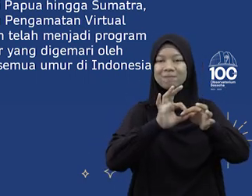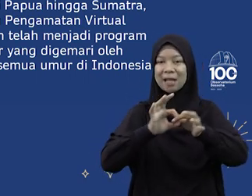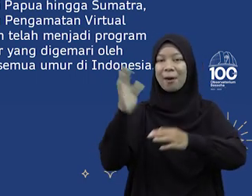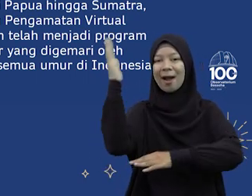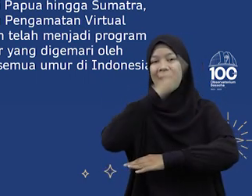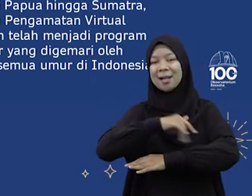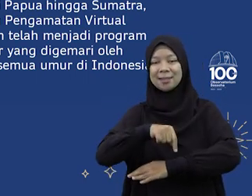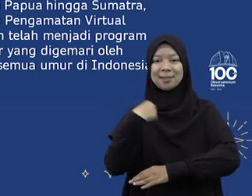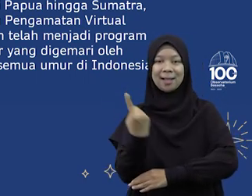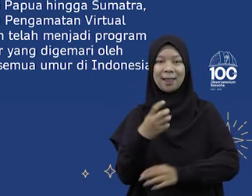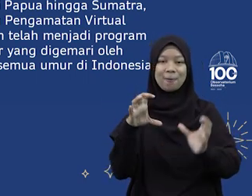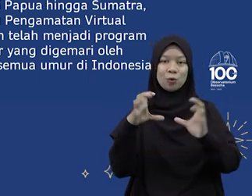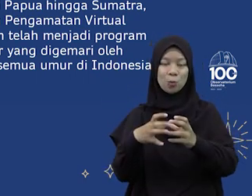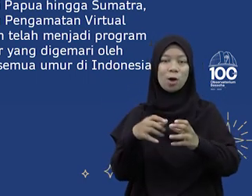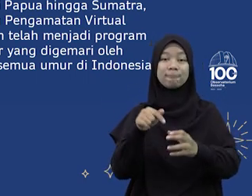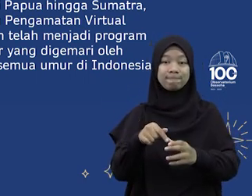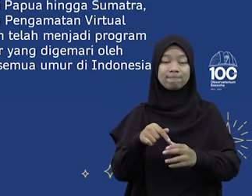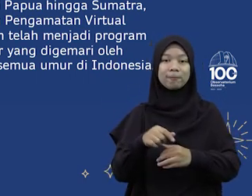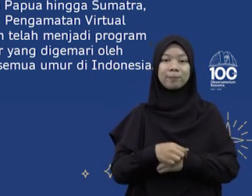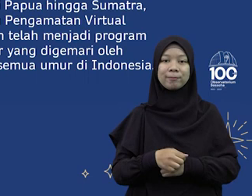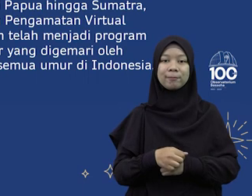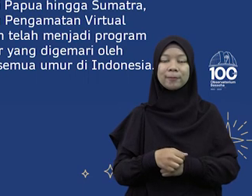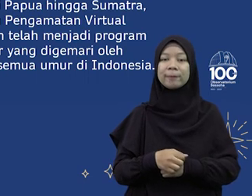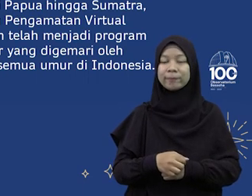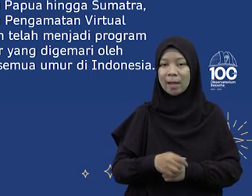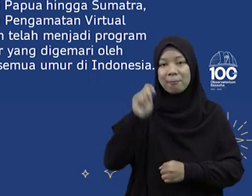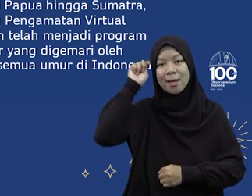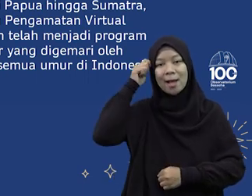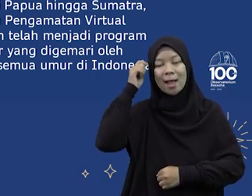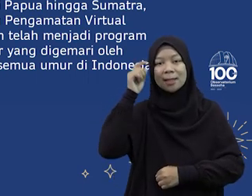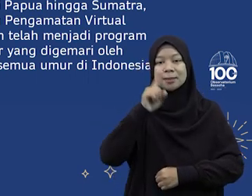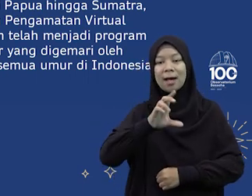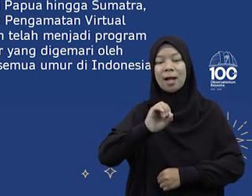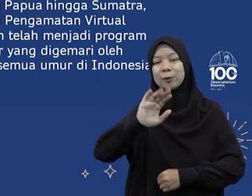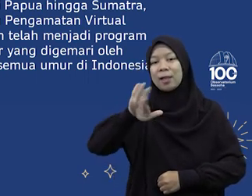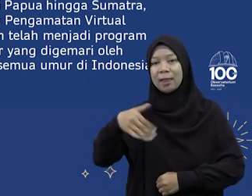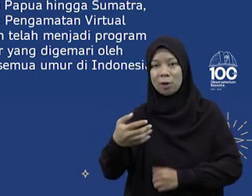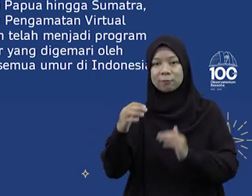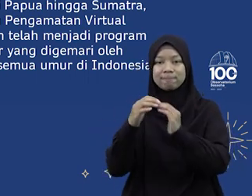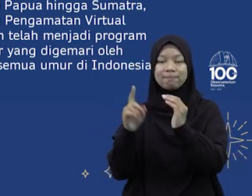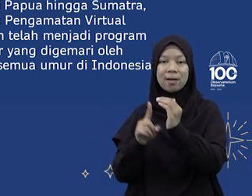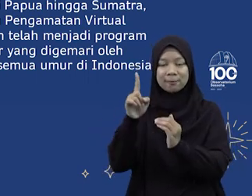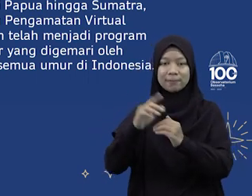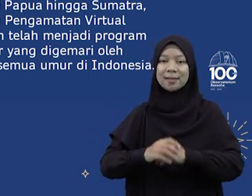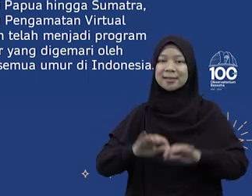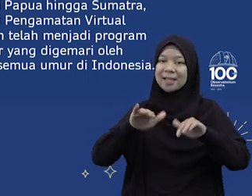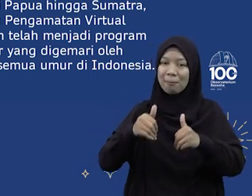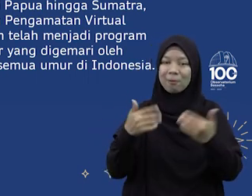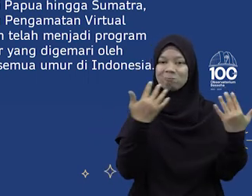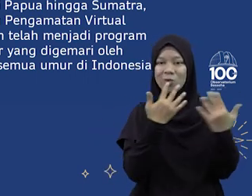berkumpul merayakan ulang tahun yang keseratus obserted Selamat ulang tahun yang